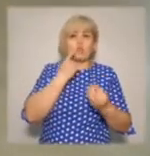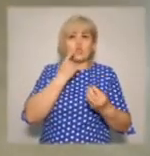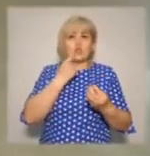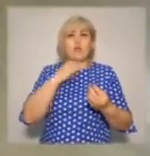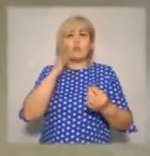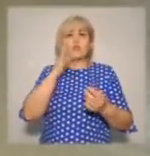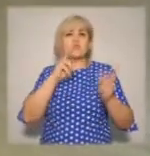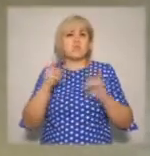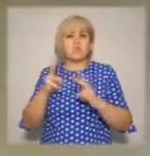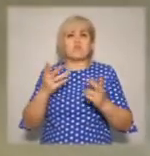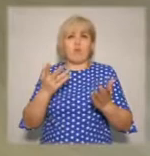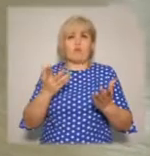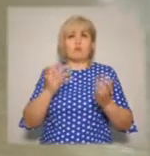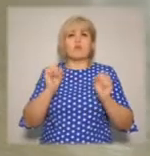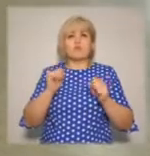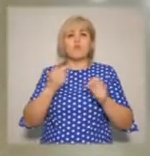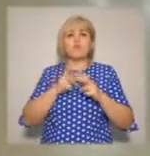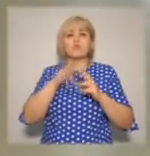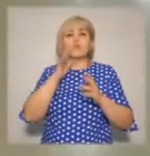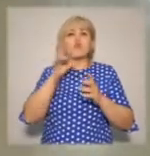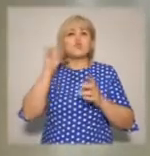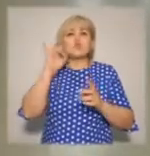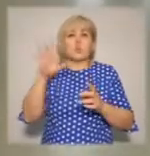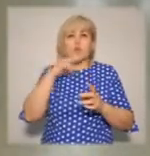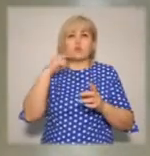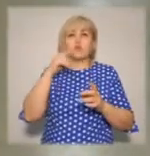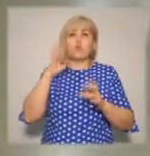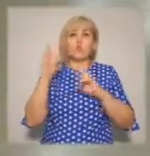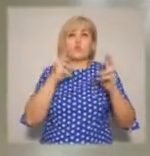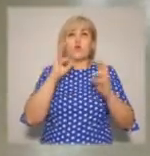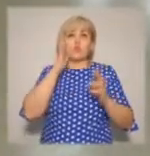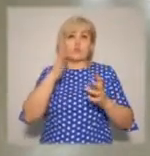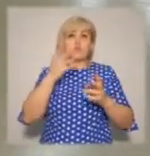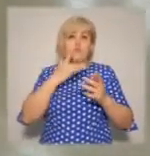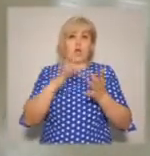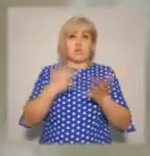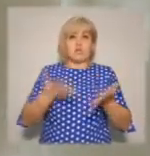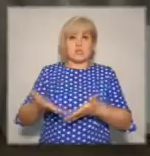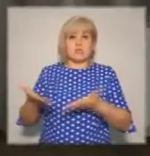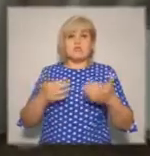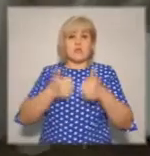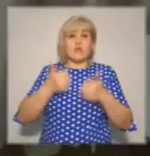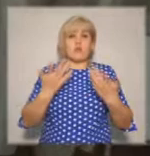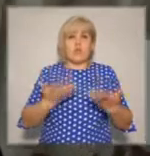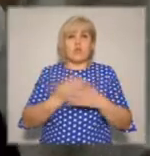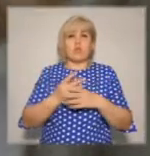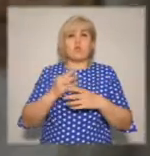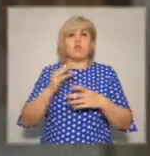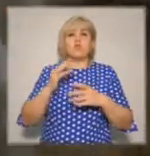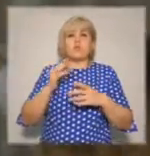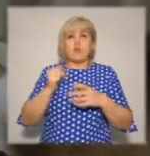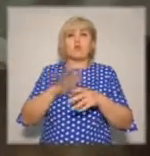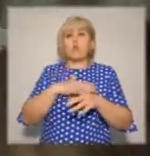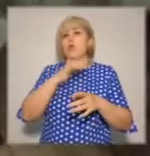детей. Мне нравился, например, мальчик Ванечка. Мне казалось, он безумно талантливым. Я его брала и старалась из него там слепить